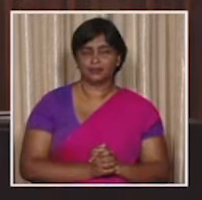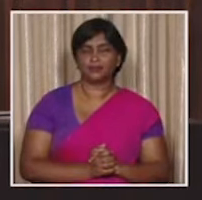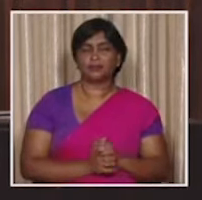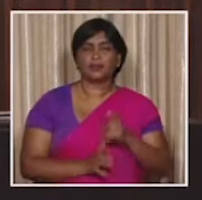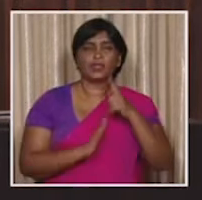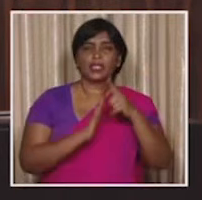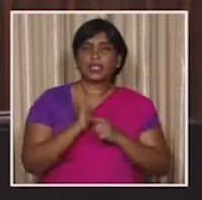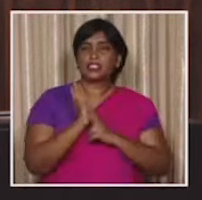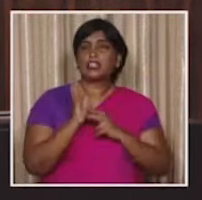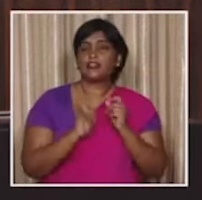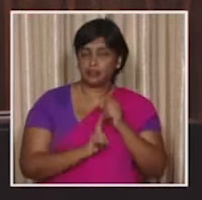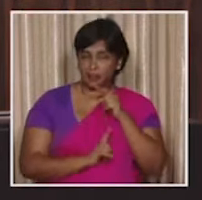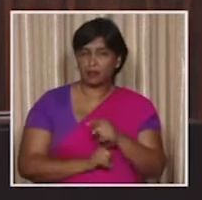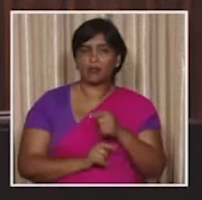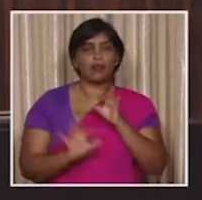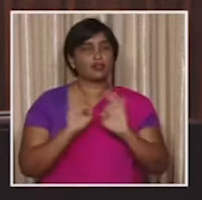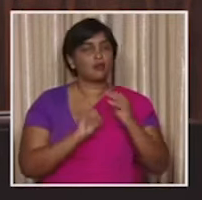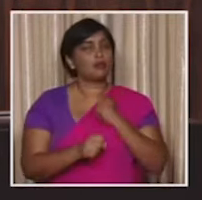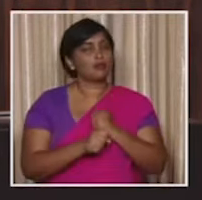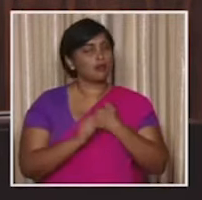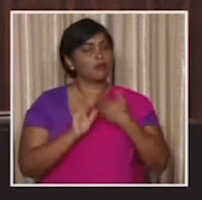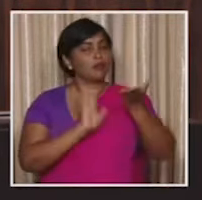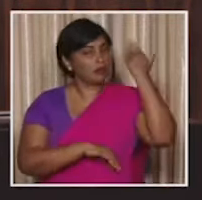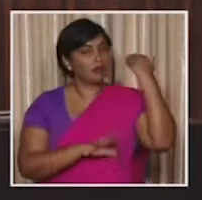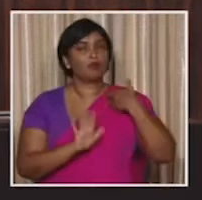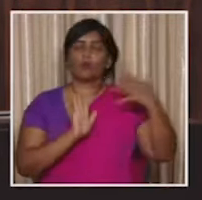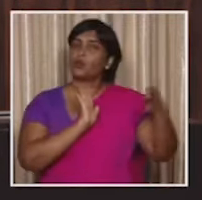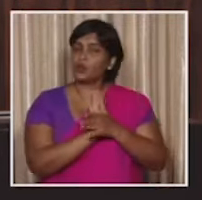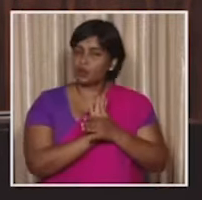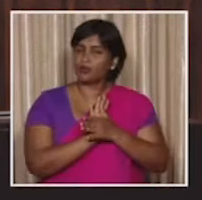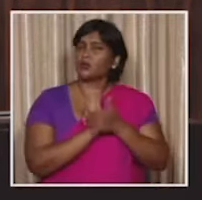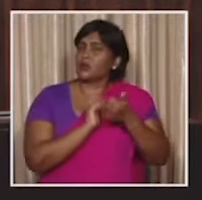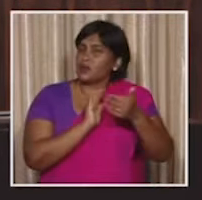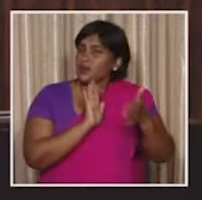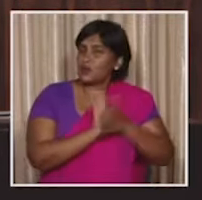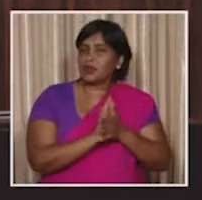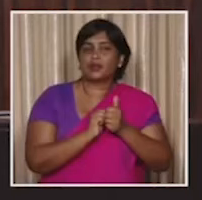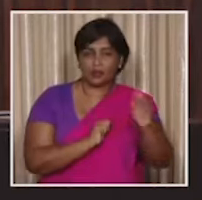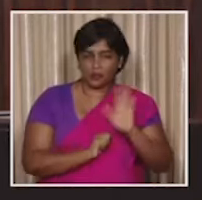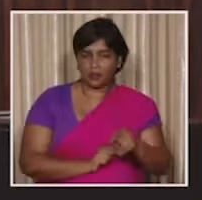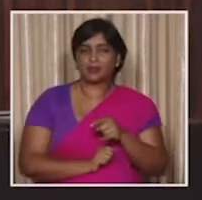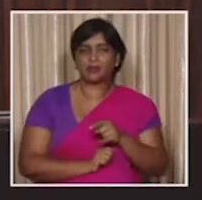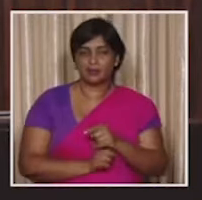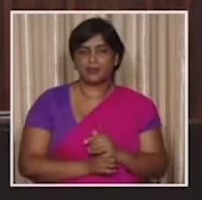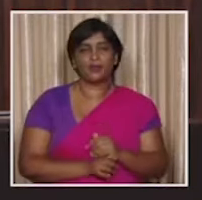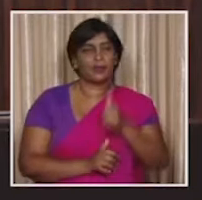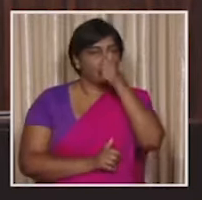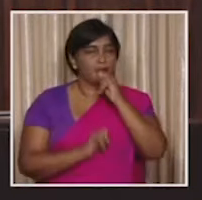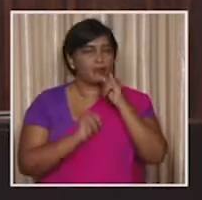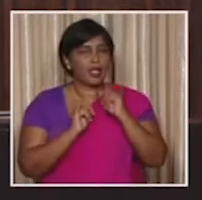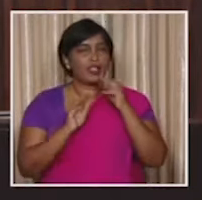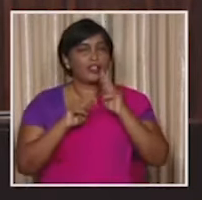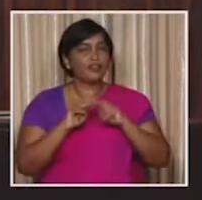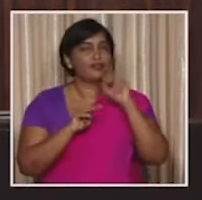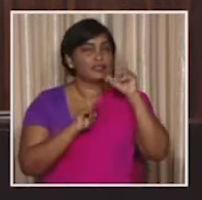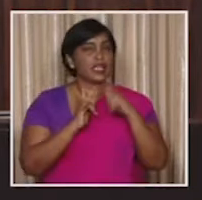ජනතා විමුක්ති පෙරමුණ යහපාලන ආණ්ඩුව සමයේ අපත් සමග සමීපව වැඩ කටයුතු කළා. දූෂණ විරෝධී